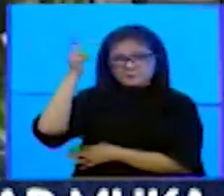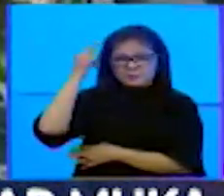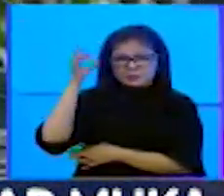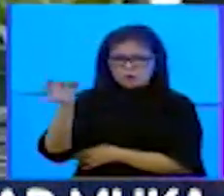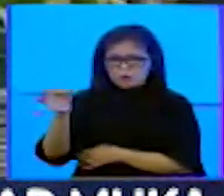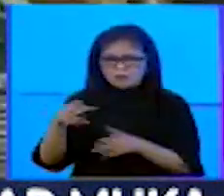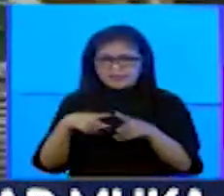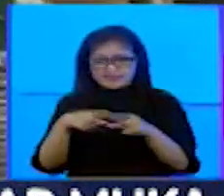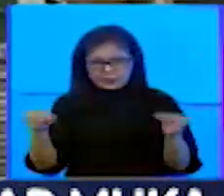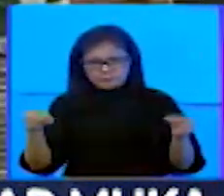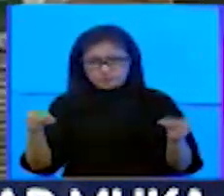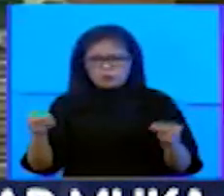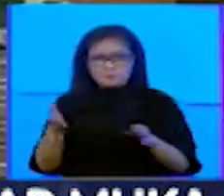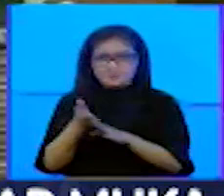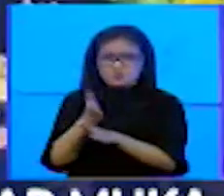Januari